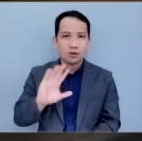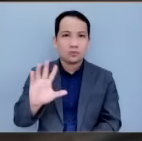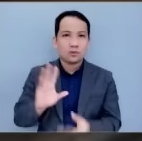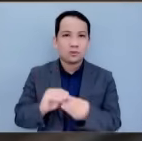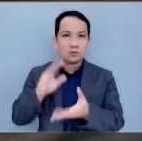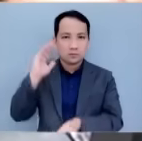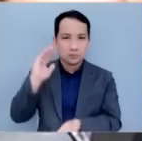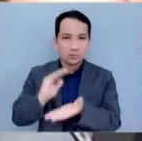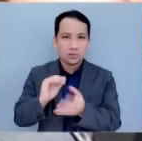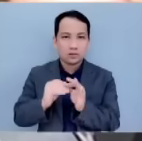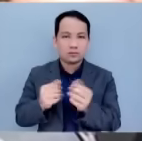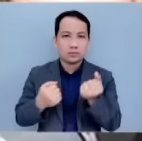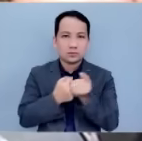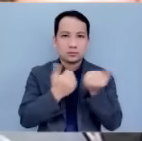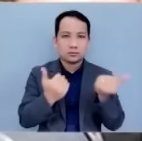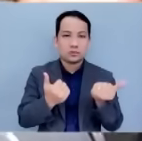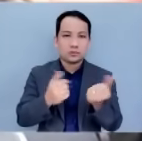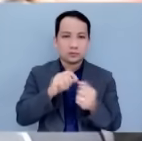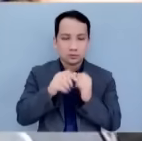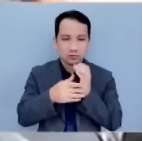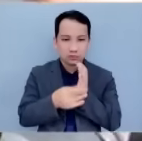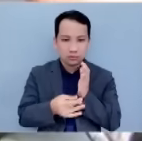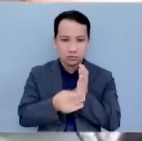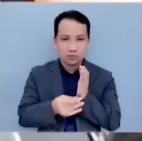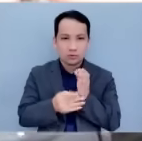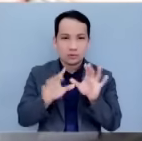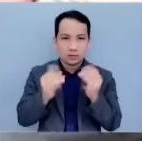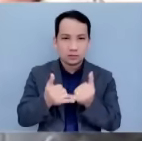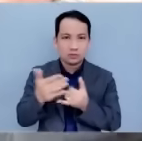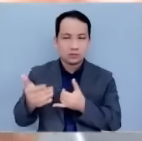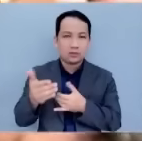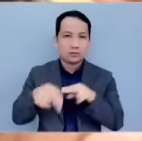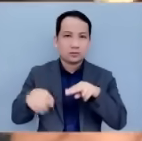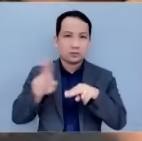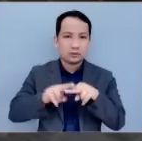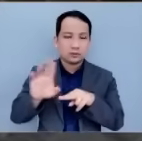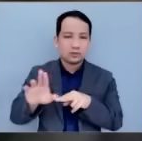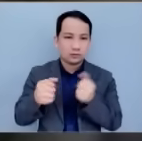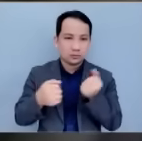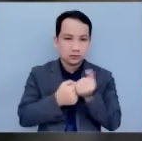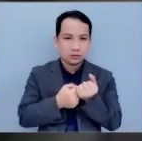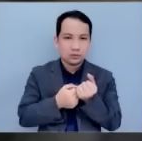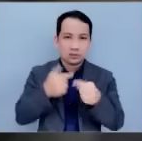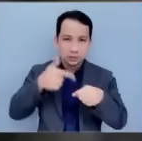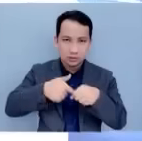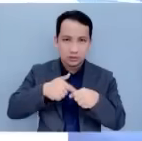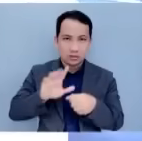ng supply ng mga oil-producing countries at ang pagtaas ng supply ng krudo sa Amerika.